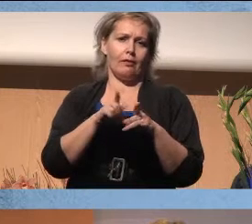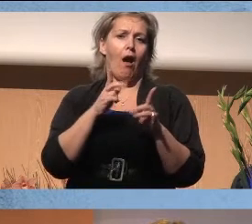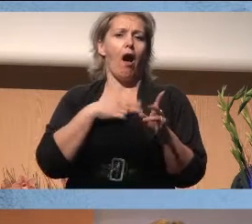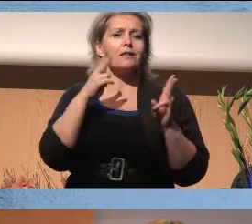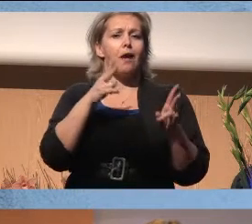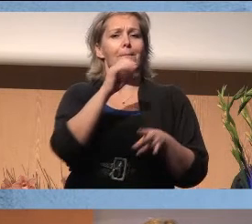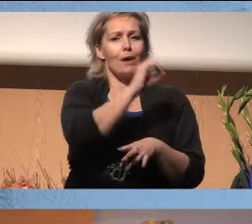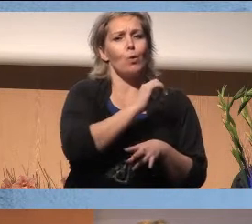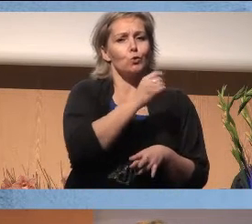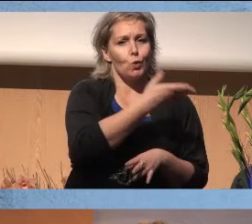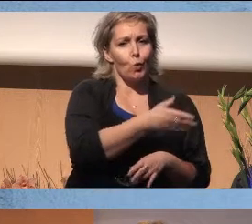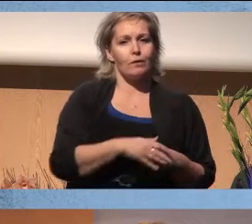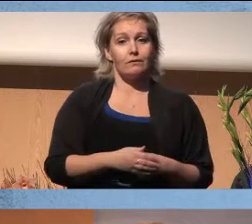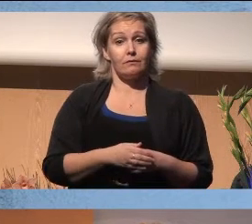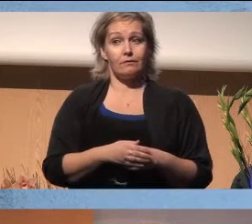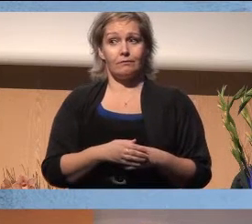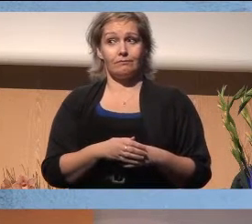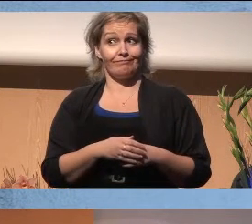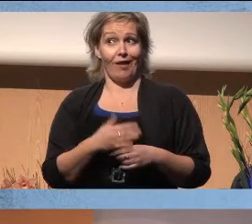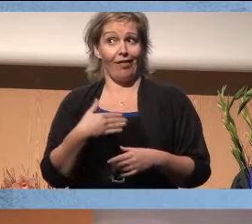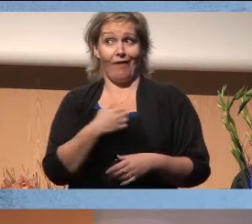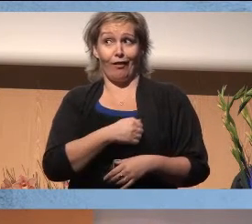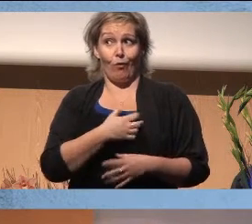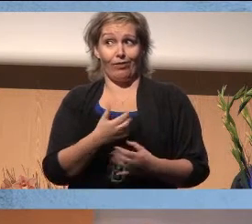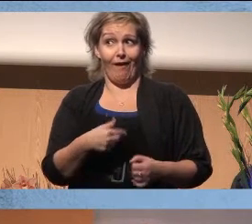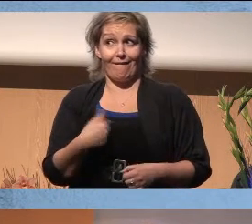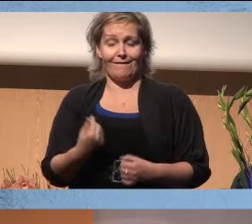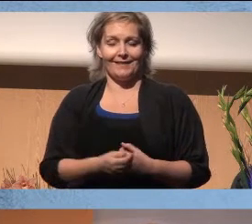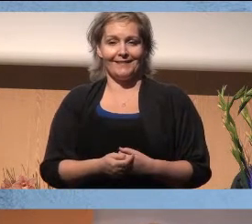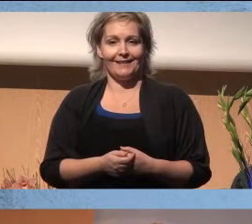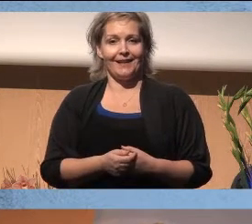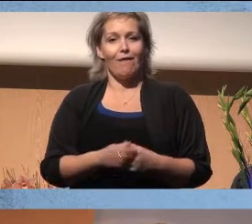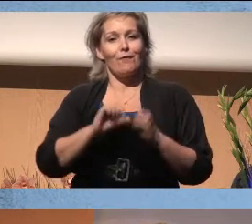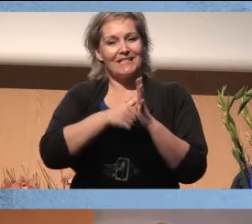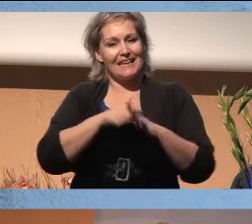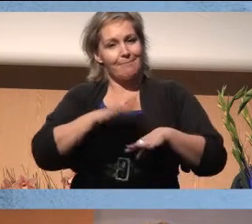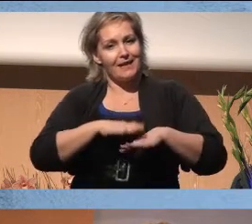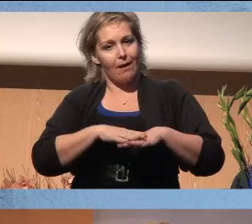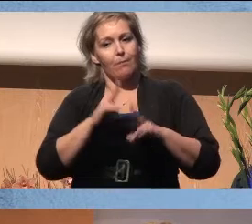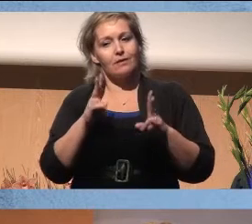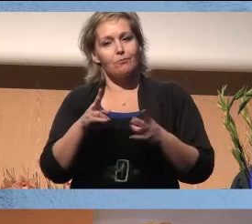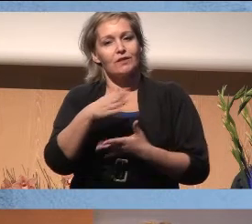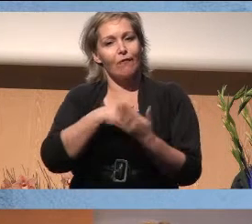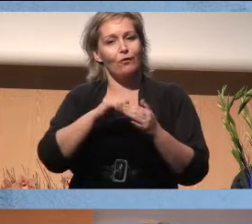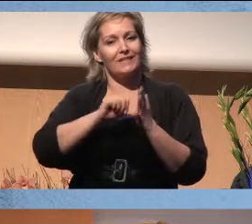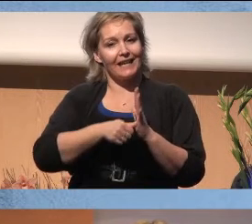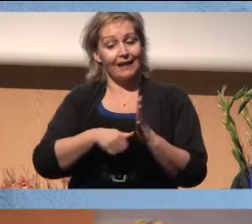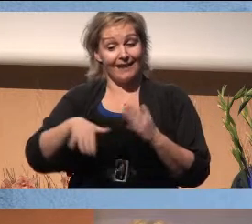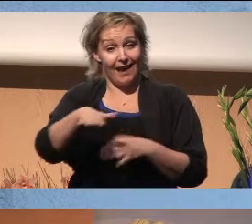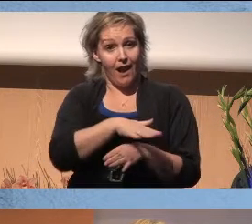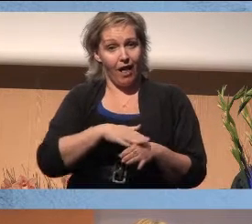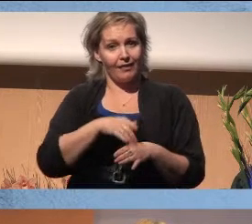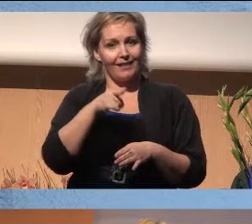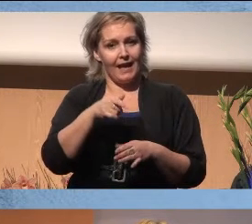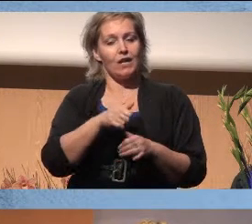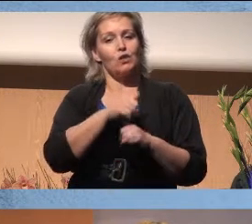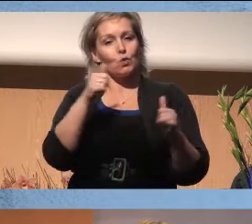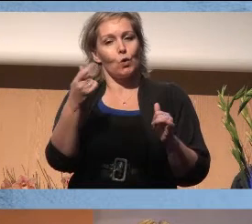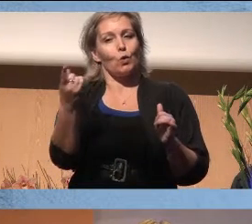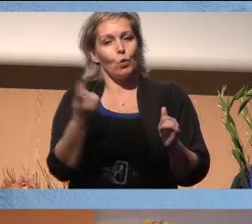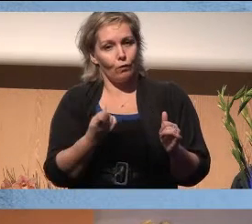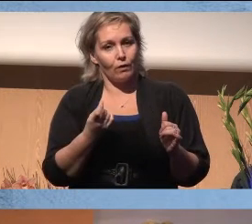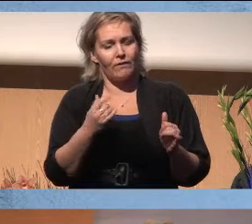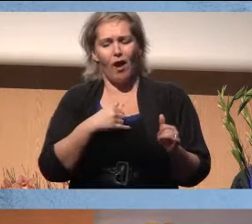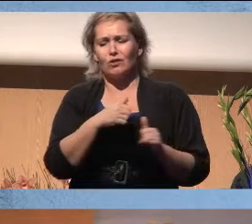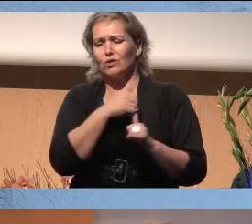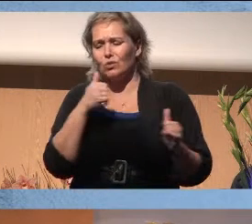Oslo. Har vi ikke hatt vondt da. Å sikre beredskap og samfunnssikkerhet i landet er en stor utfordring. Vi